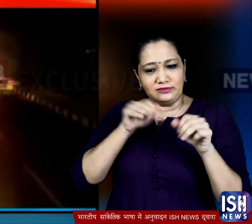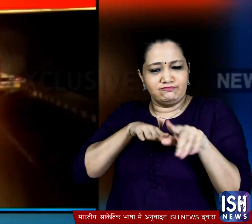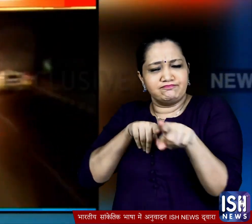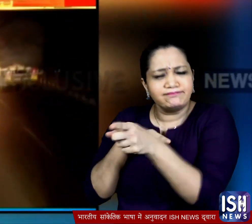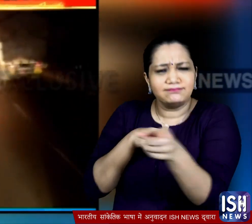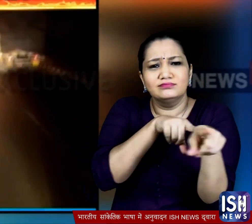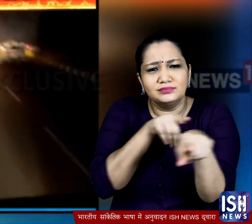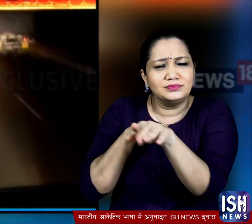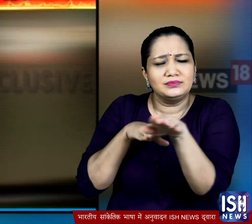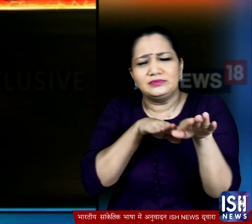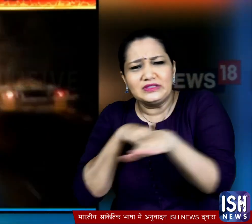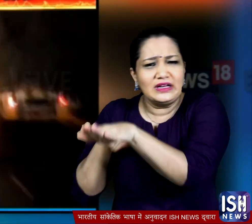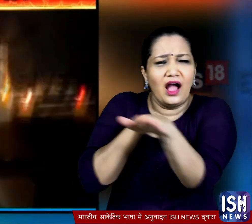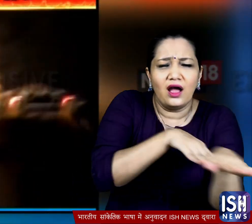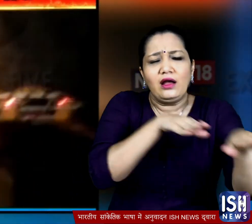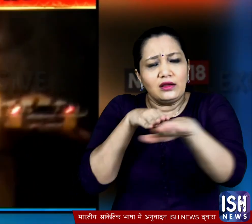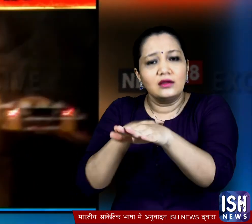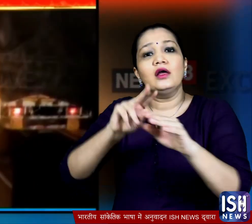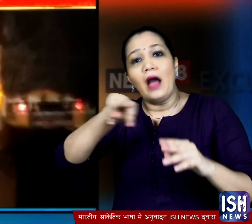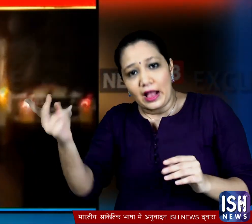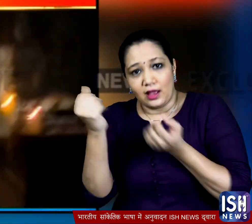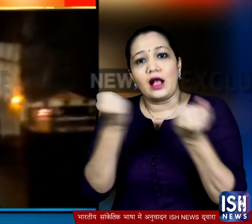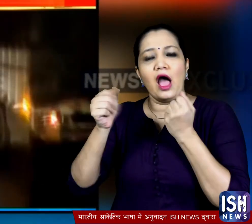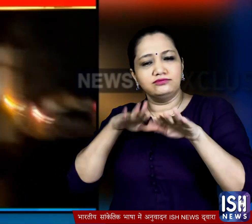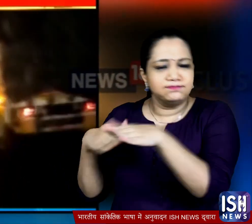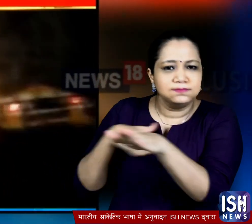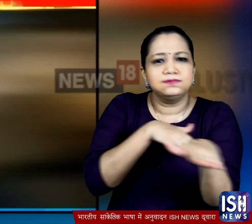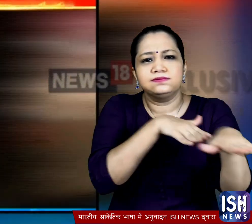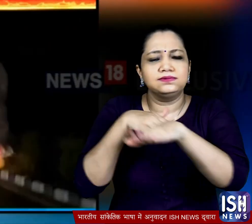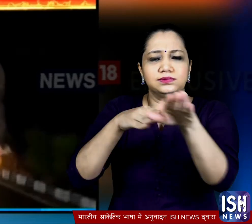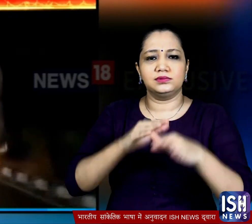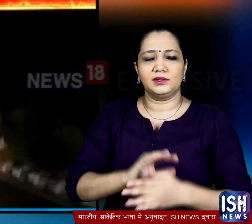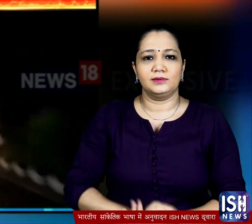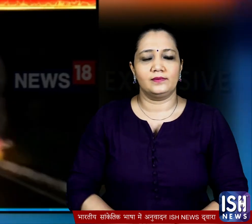पीछा करती नजर आई। साथ ही कुछ और लोग भी अपनी अपनी गाड़ियों को उसके पीछे भगाते दिखे।